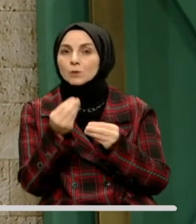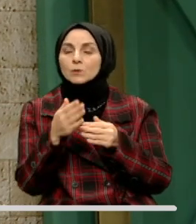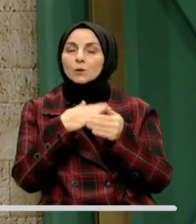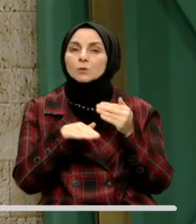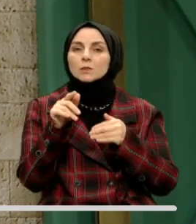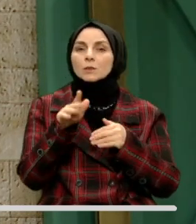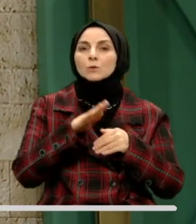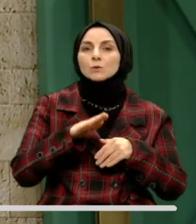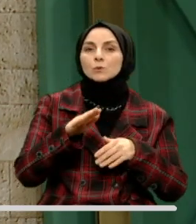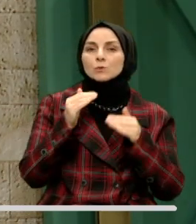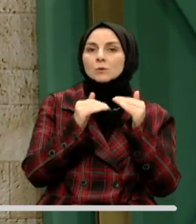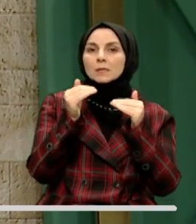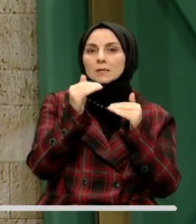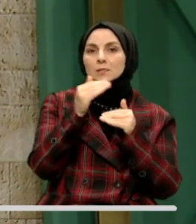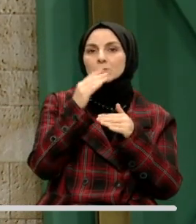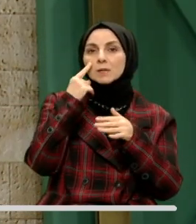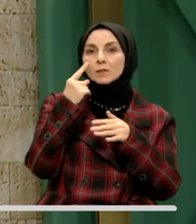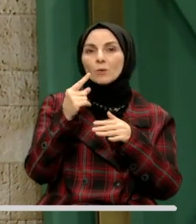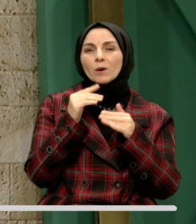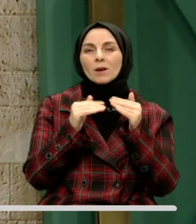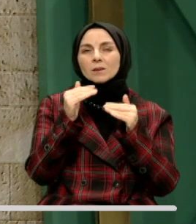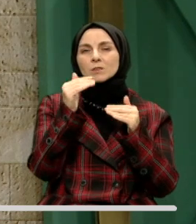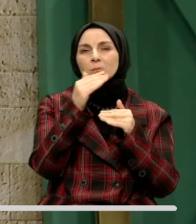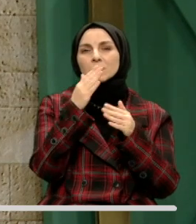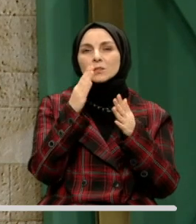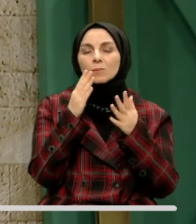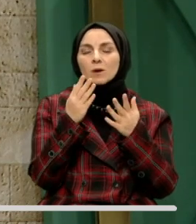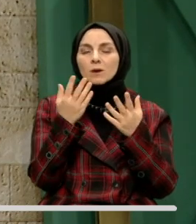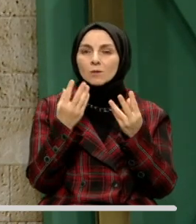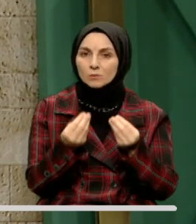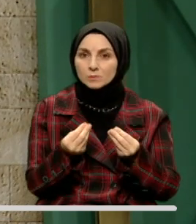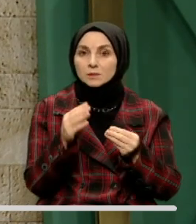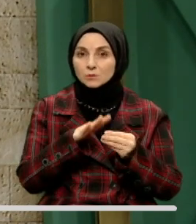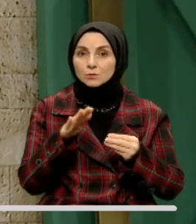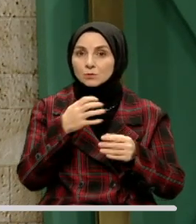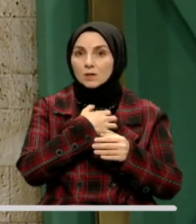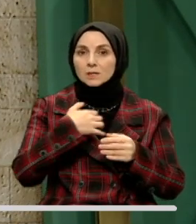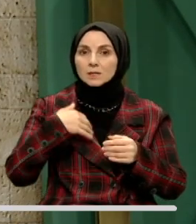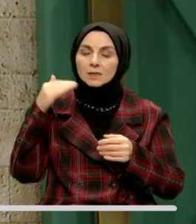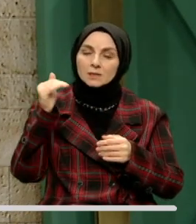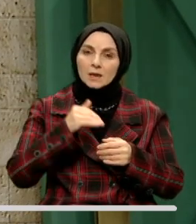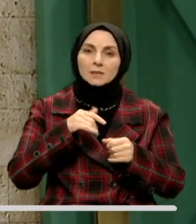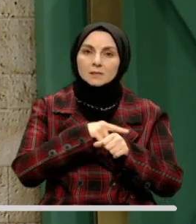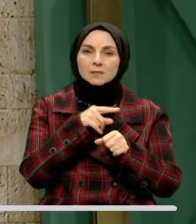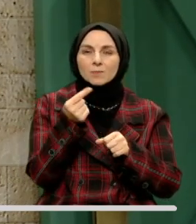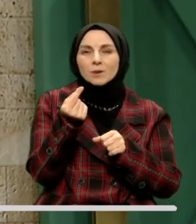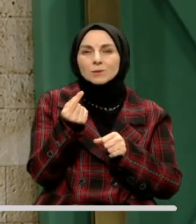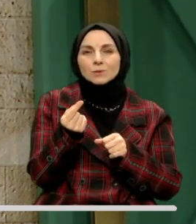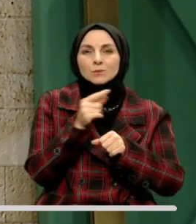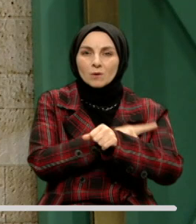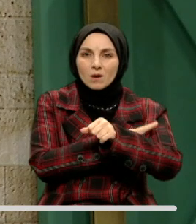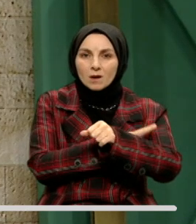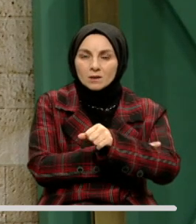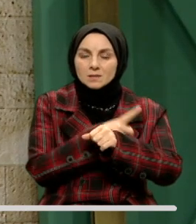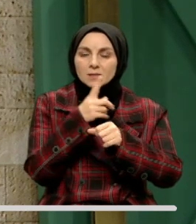gelişim düzeyine göre aşama aşama bir gelişme kaydetmek. Çocuk anneden geldiği zaman küçük kasları, yani özellikle küçük